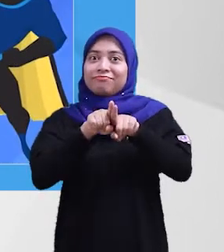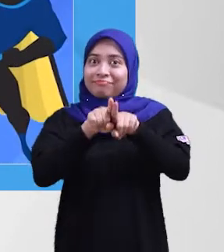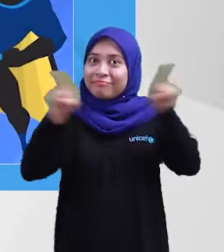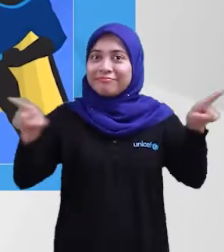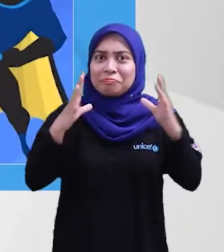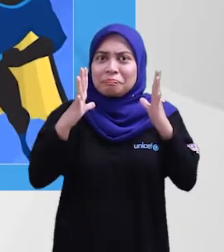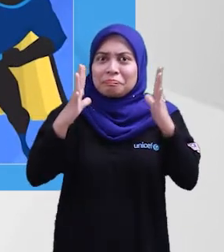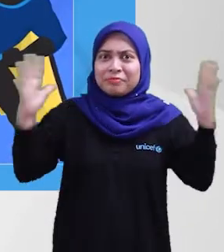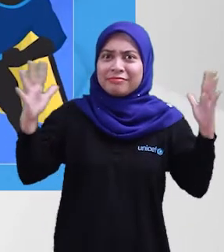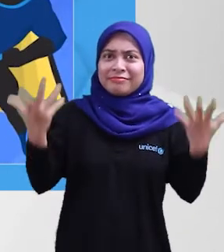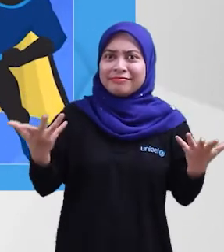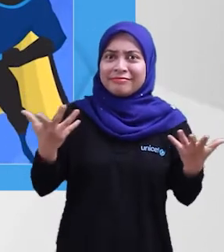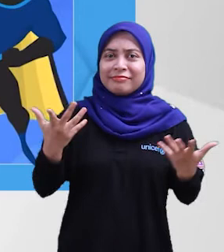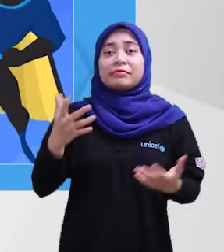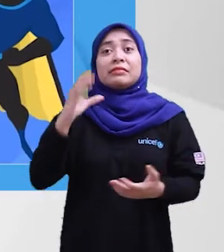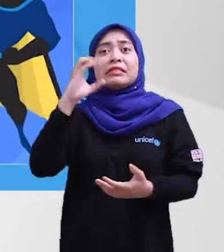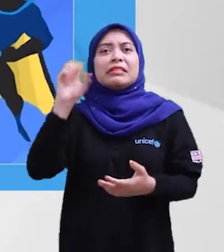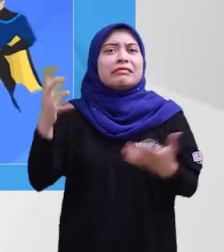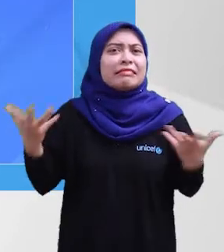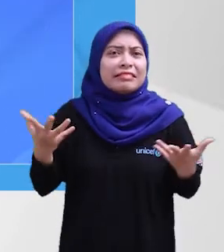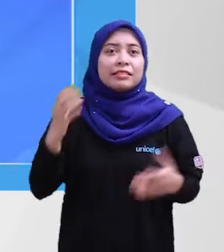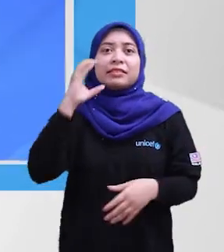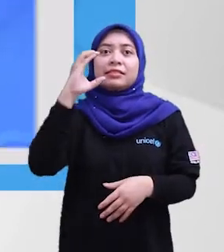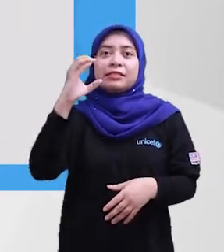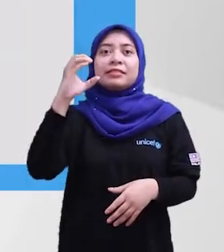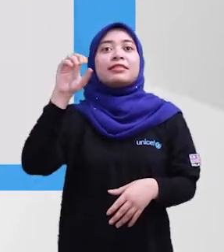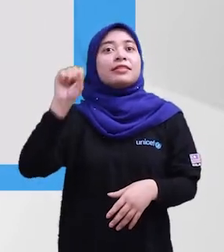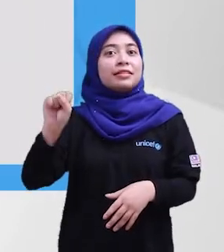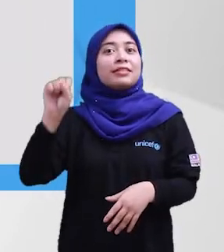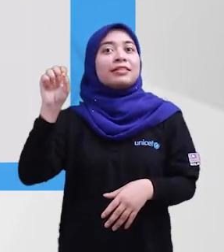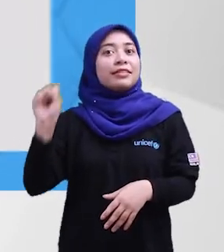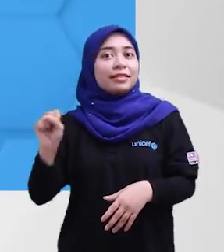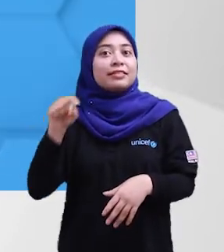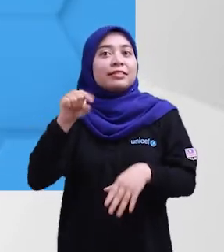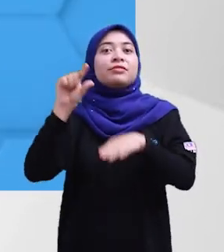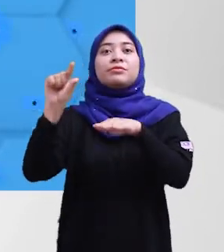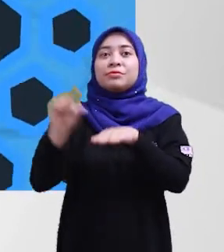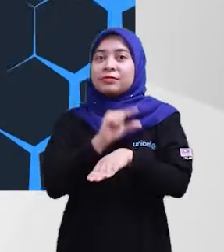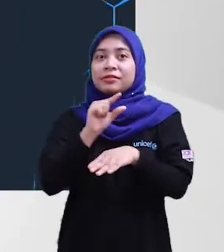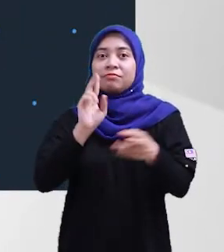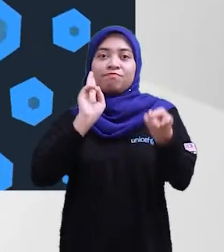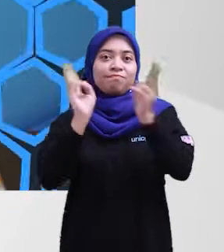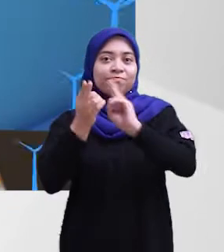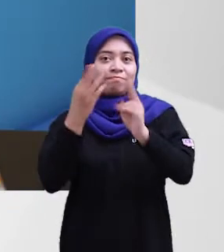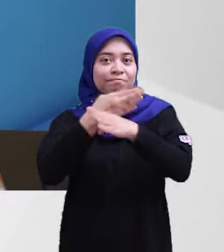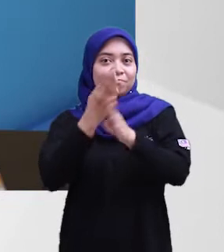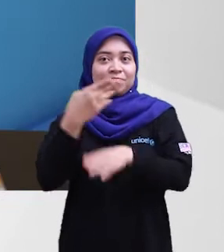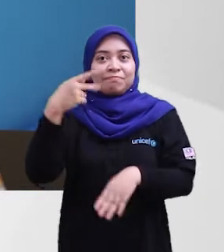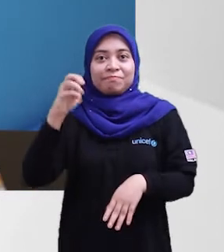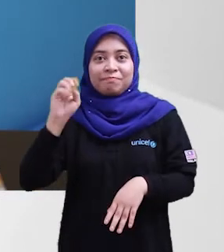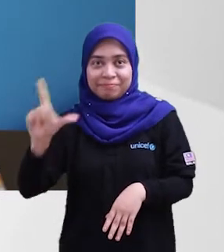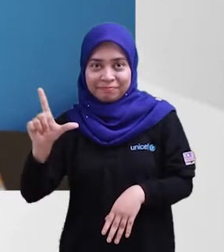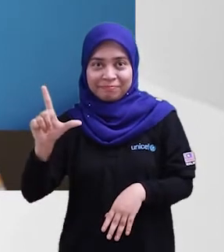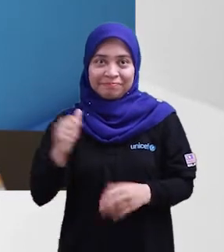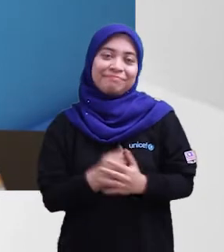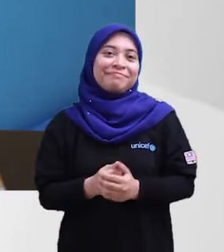ini. Perbezaannya besar, kan? Apakah itu CSS? CSS Cascading Style Sheets digunakan untuk mengubah suai